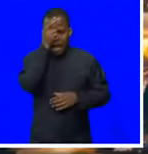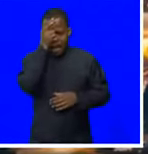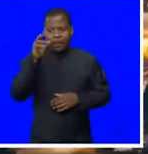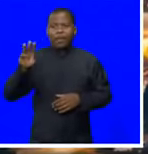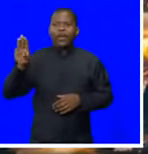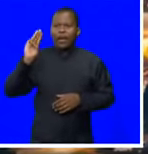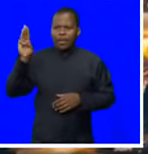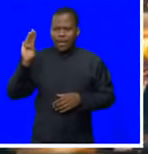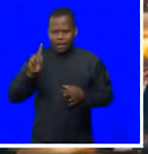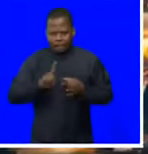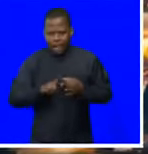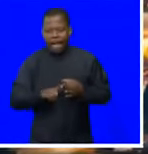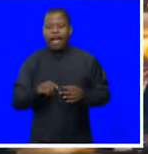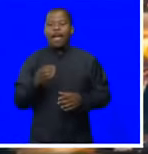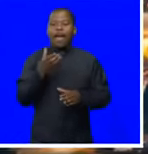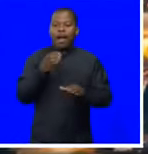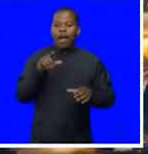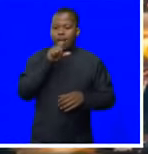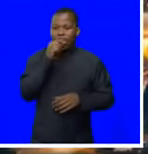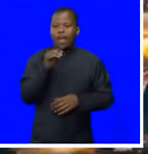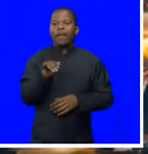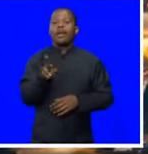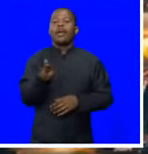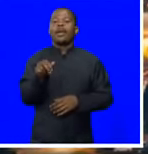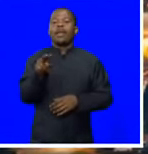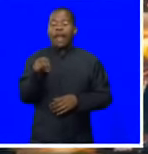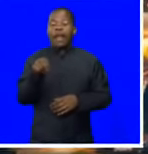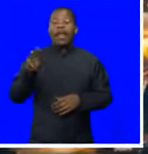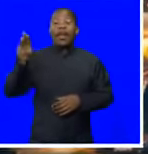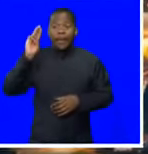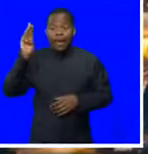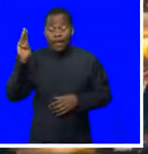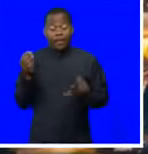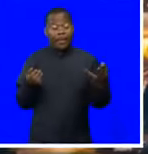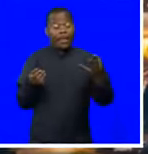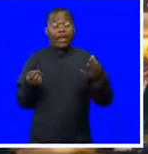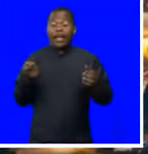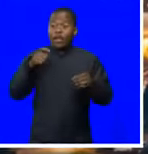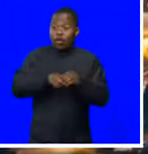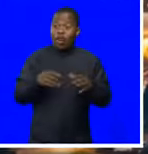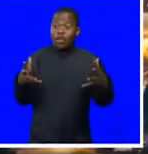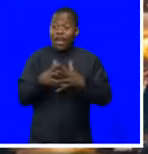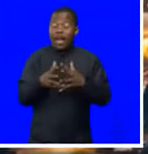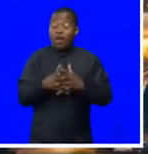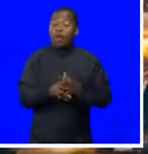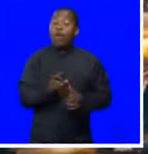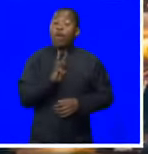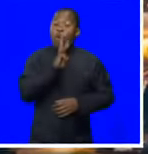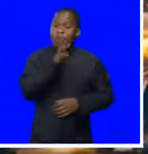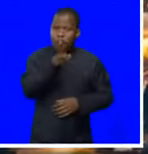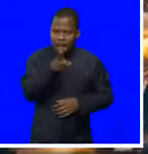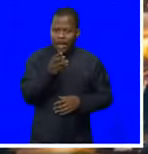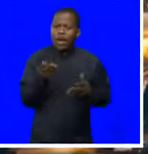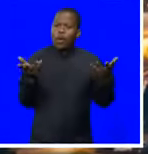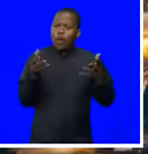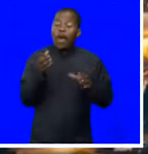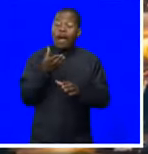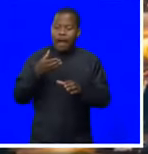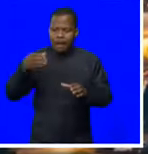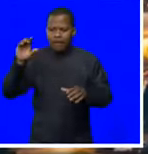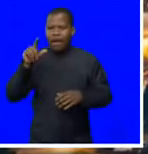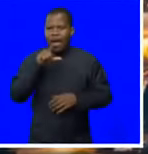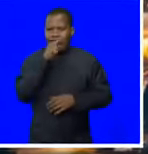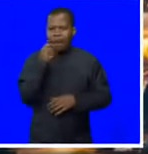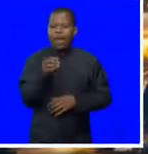Tayyip Erdogan kanye nemengameli welive leIran Ibrahim Raisi. Lomhlangano ke walabaholi labathathu utawubanjelwa even